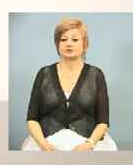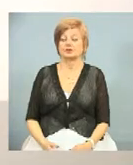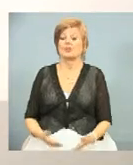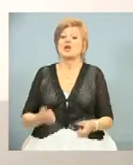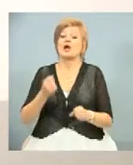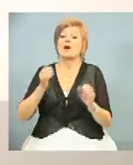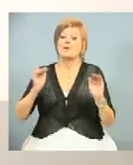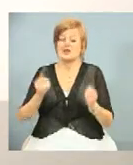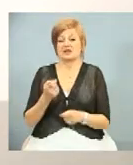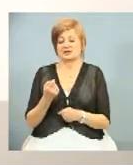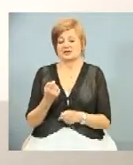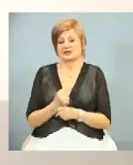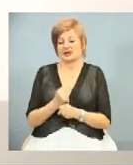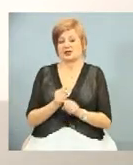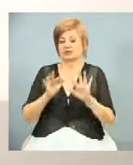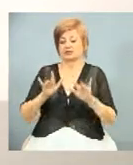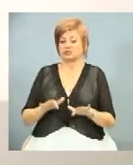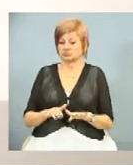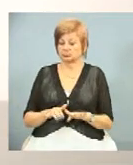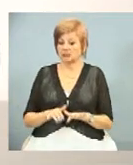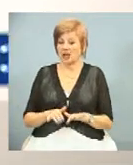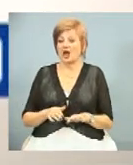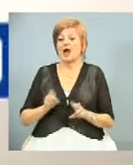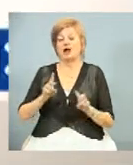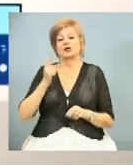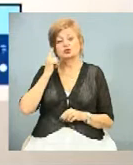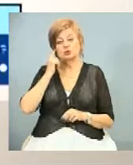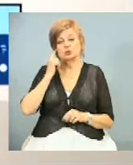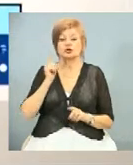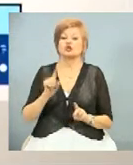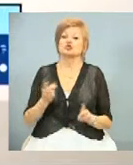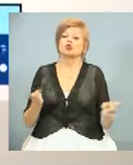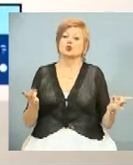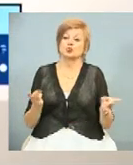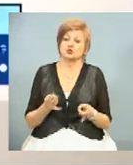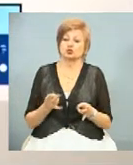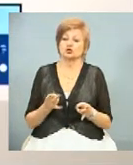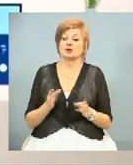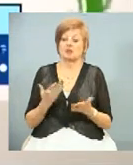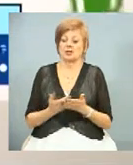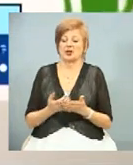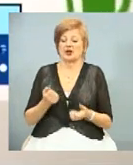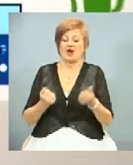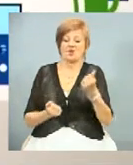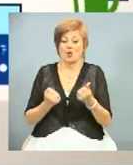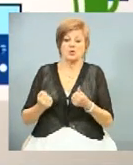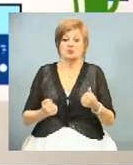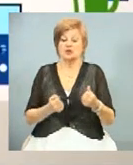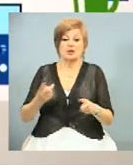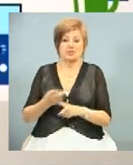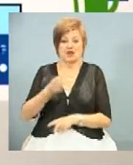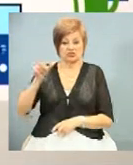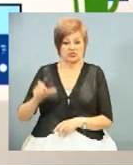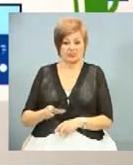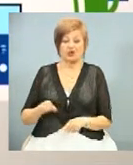Мало створити комп'ютер чи якийсь електронний пристрій. Як гадаєте, що ще необхідно? Чи рухався б автомобіль без водія? Ні, так